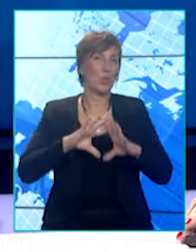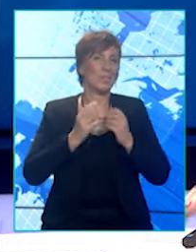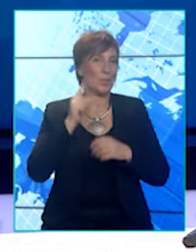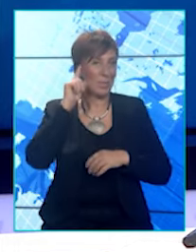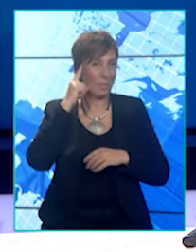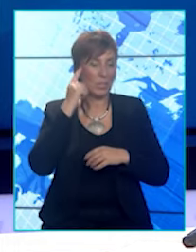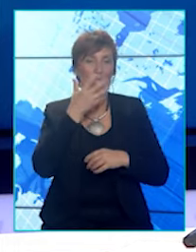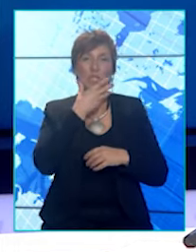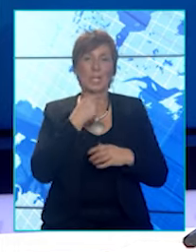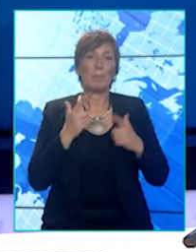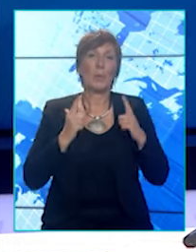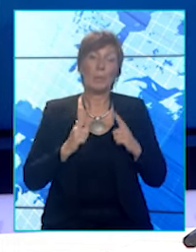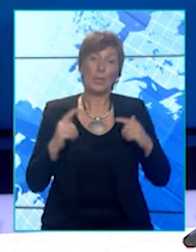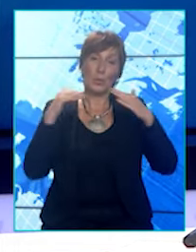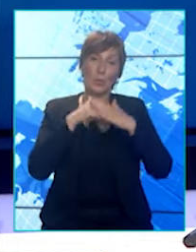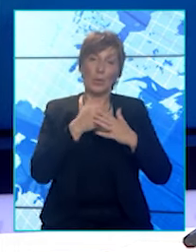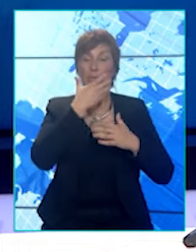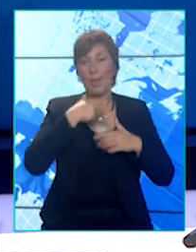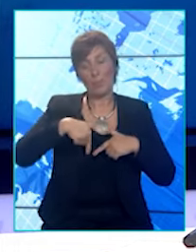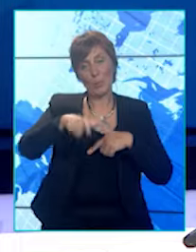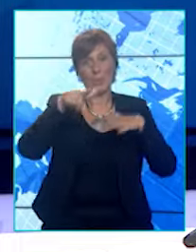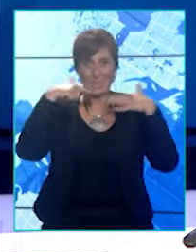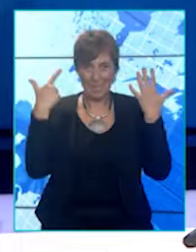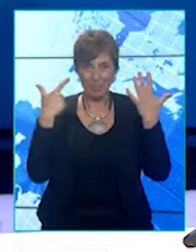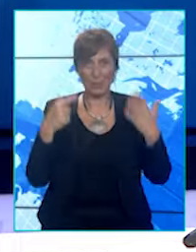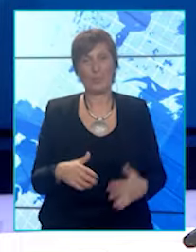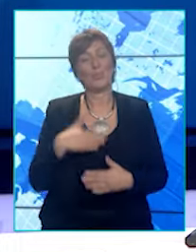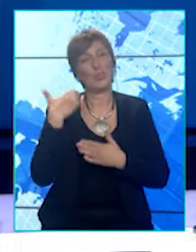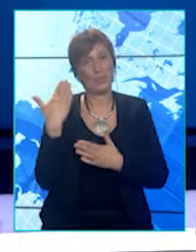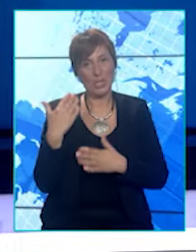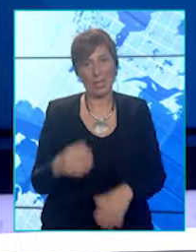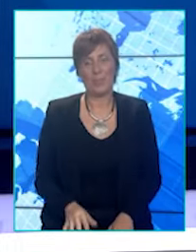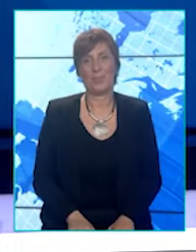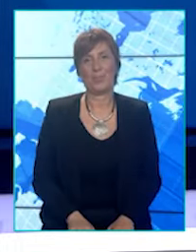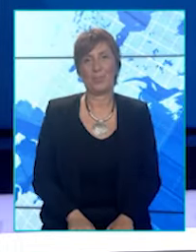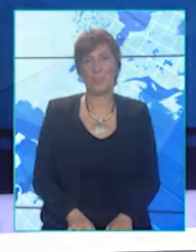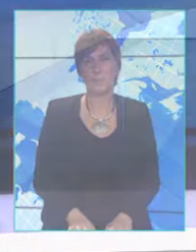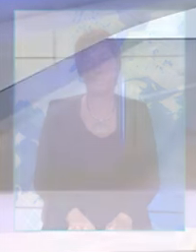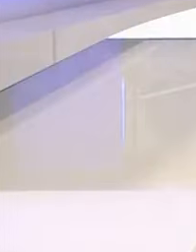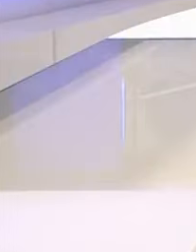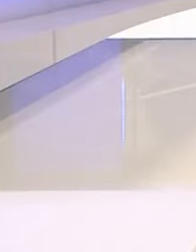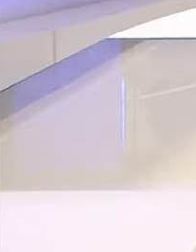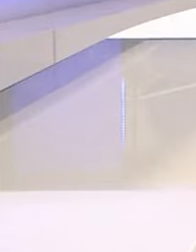Toliko u dnevniku. Želimo vam mirnu noć i uspješnu sedmicu. Doviđenja.